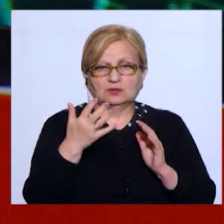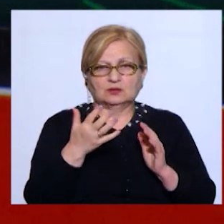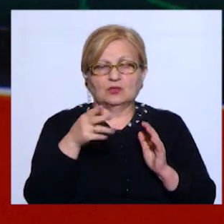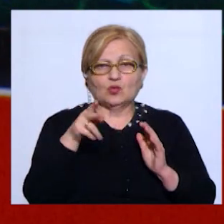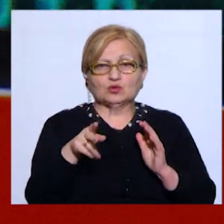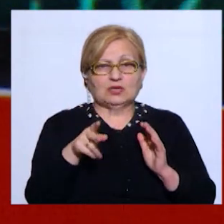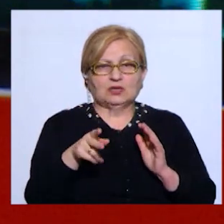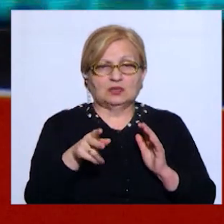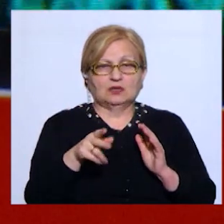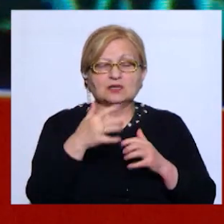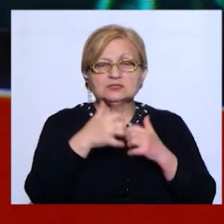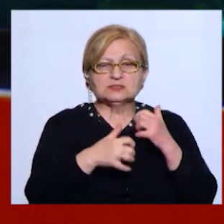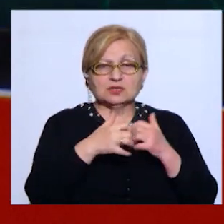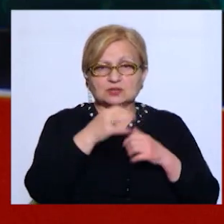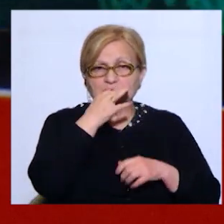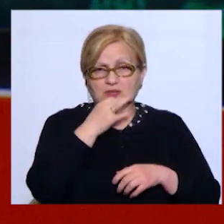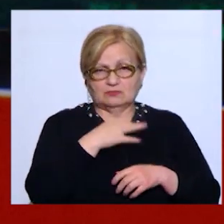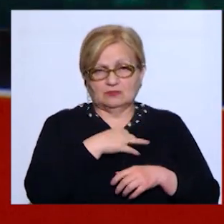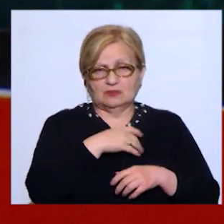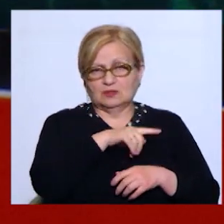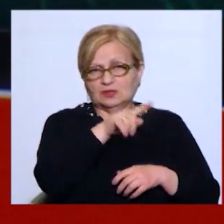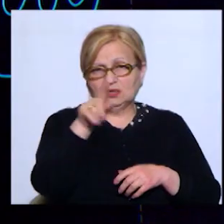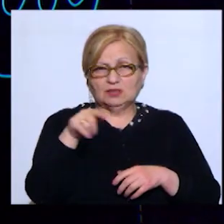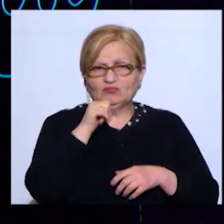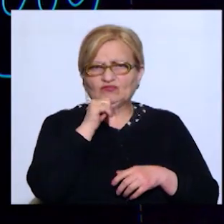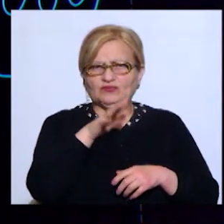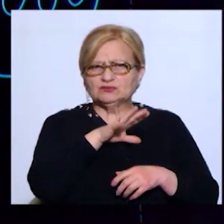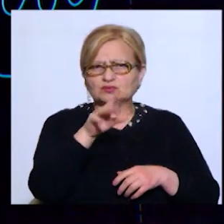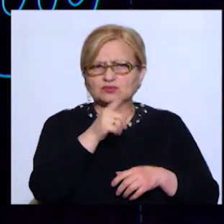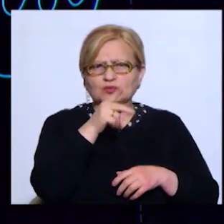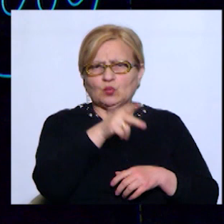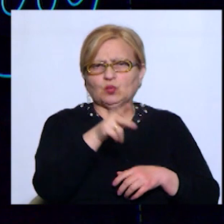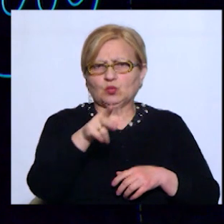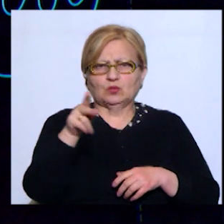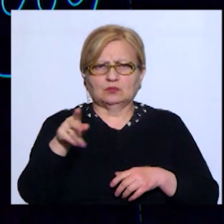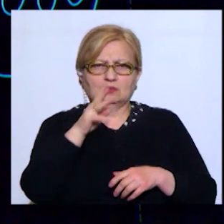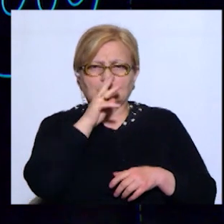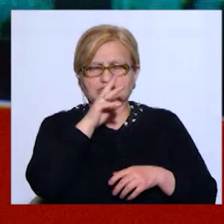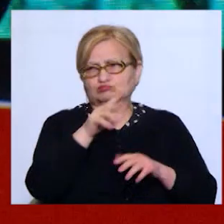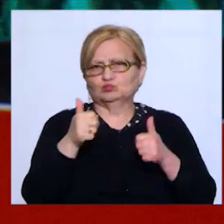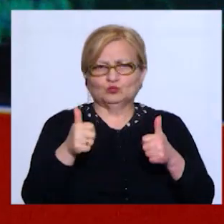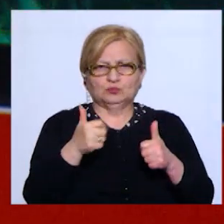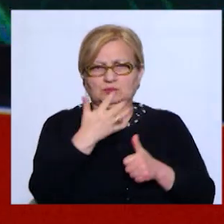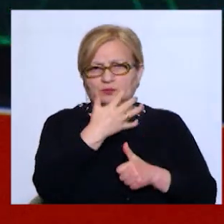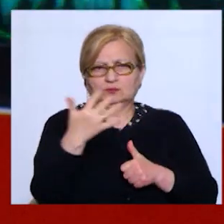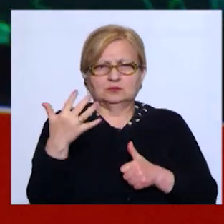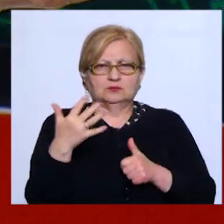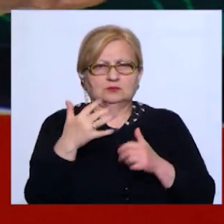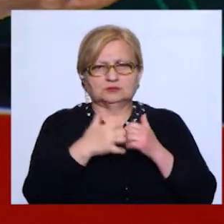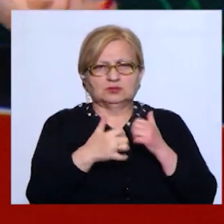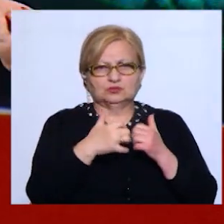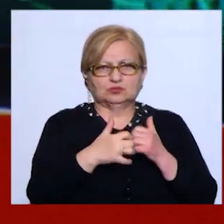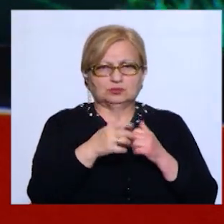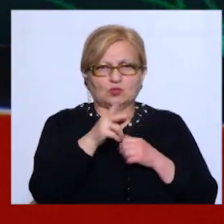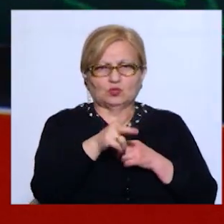ანუ საშუალო გვეუბნება, რომ თითქოს თითოეულს აქვს 2000 ლარი და თითქოს ძალიან კარგადაა, ხო? საქმე 5 ადამიანია დასაქმებული, საშუალო